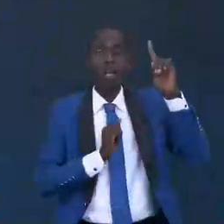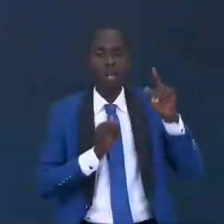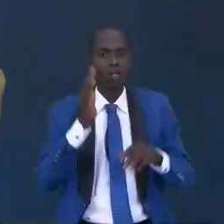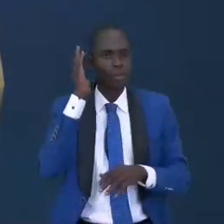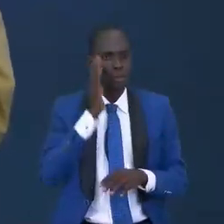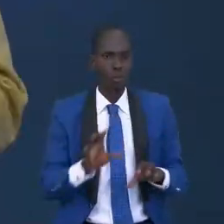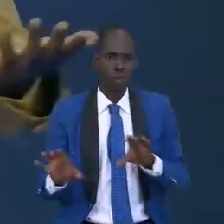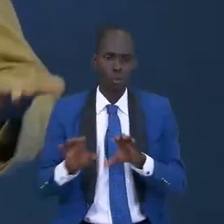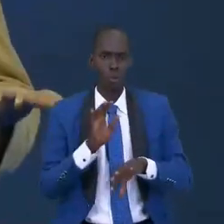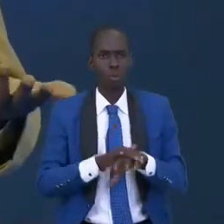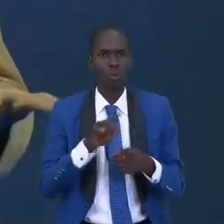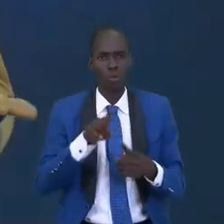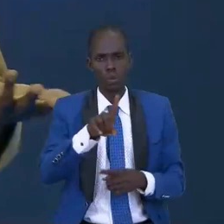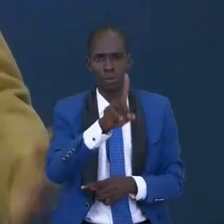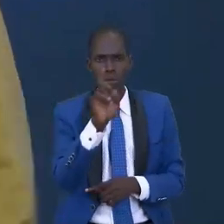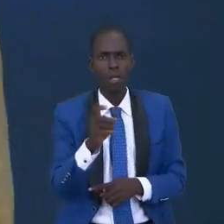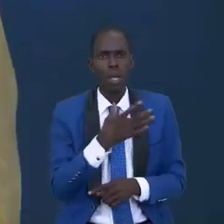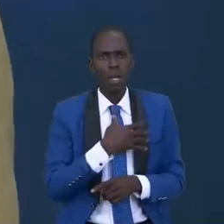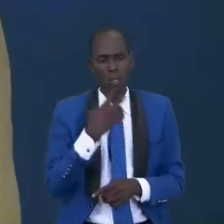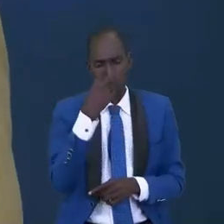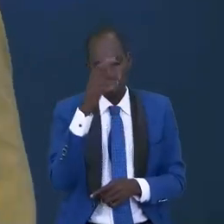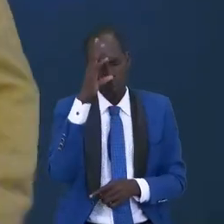que je te fasse ?»